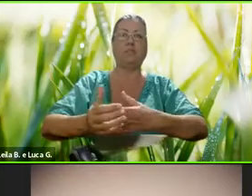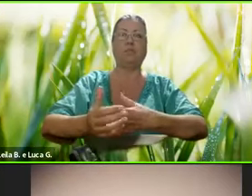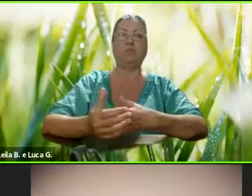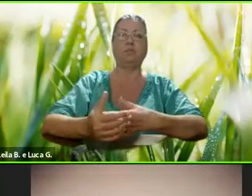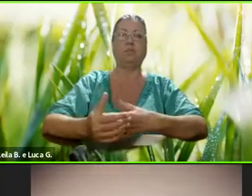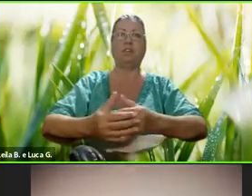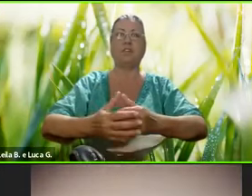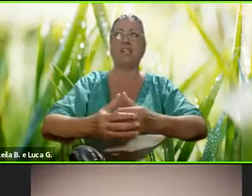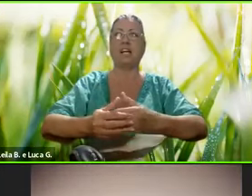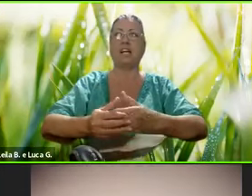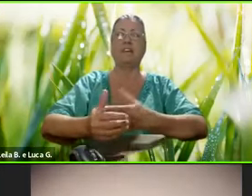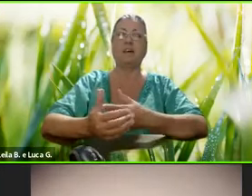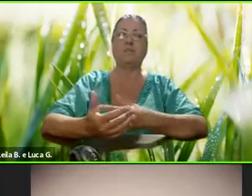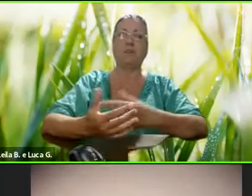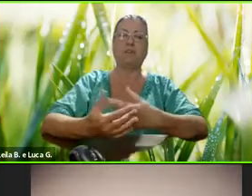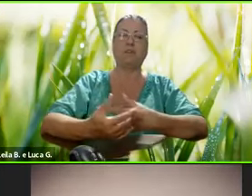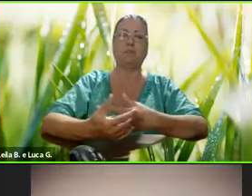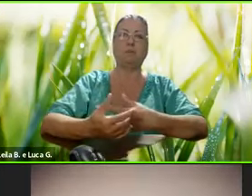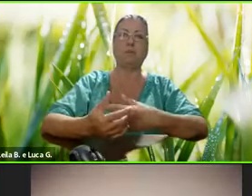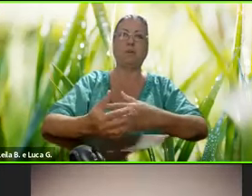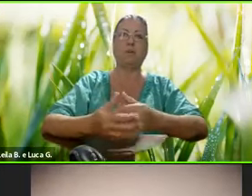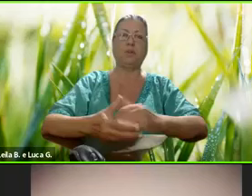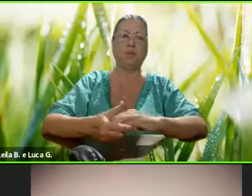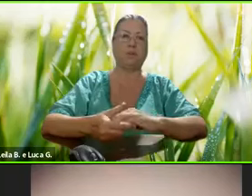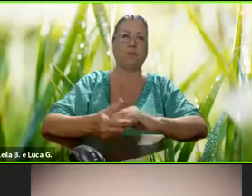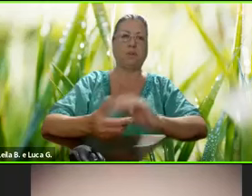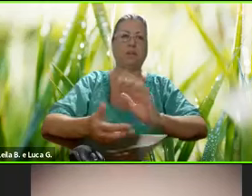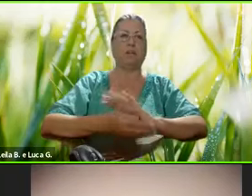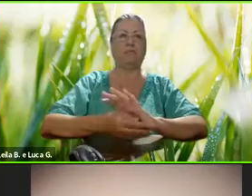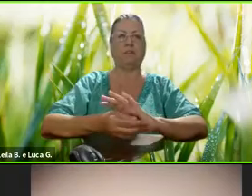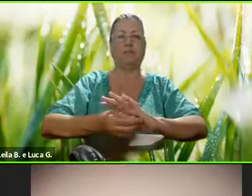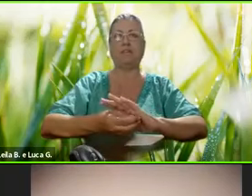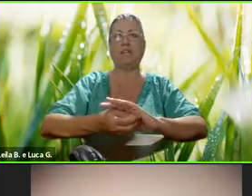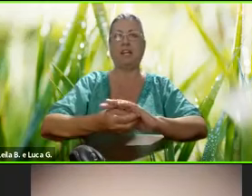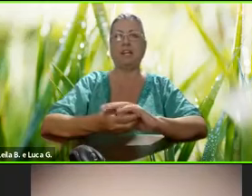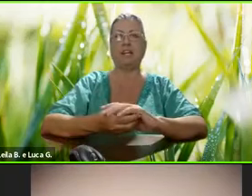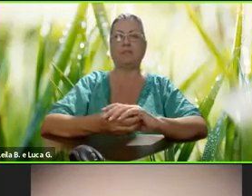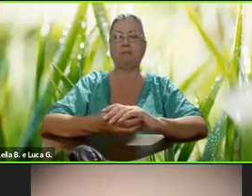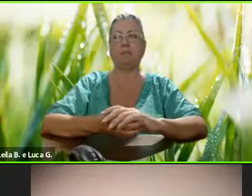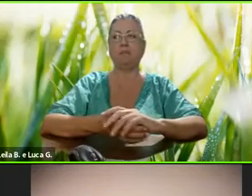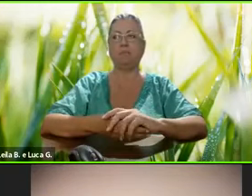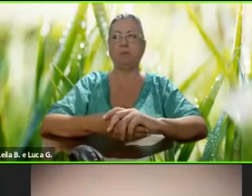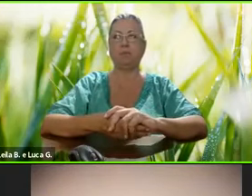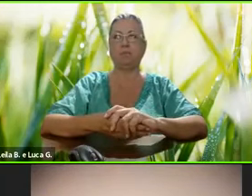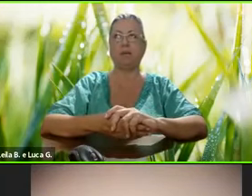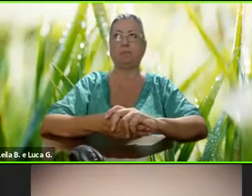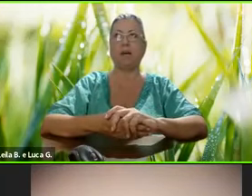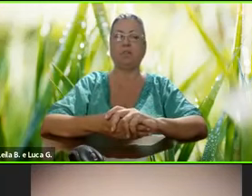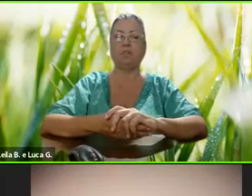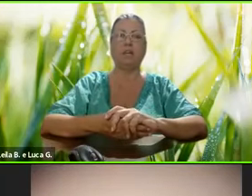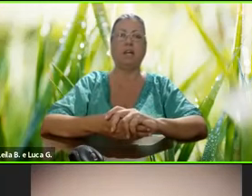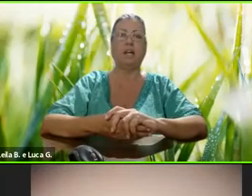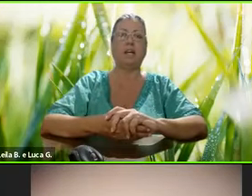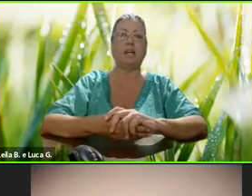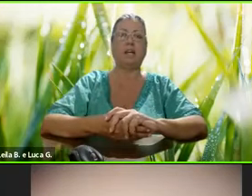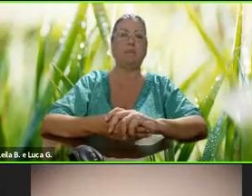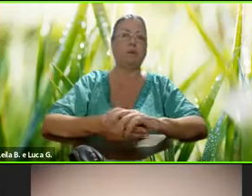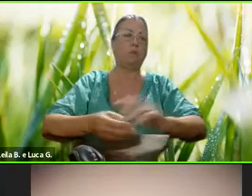fine ciao Rosaria, poi farò un piccolo una fa far vedere una piccolo un piccolo